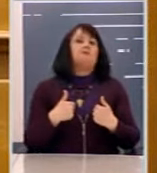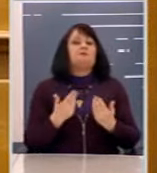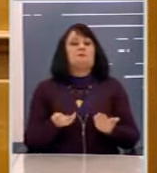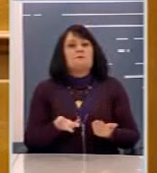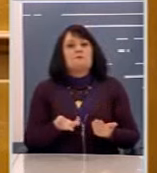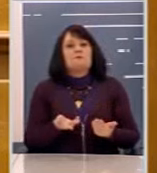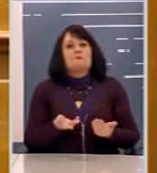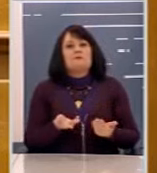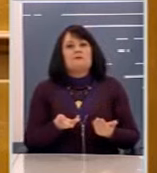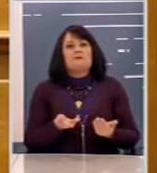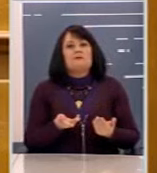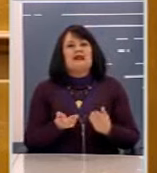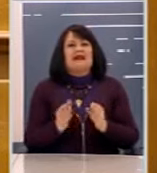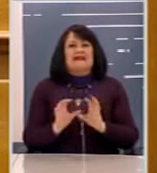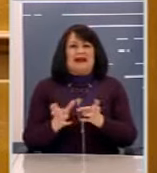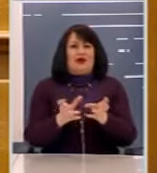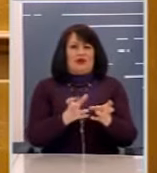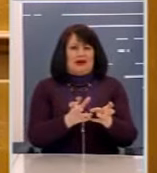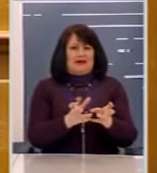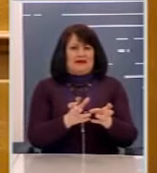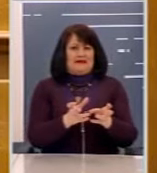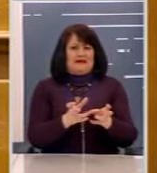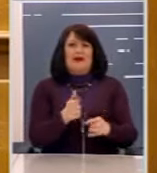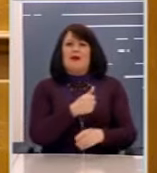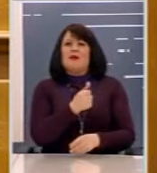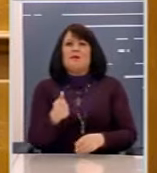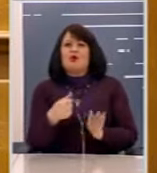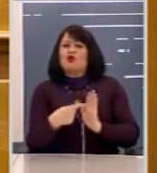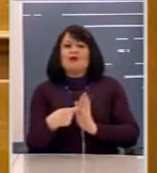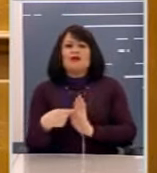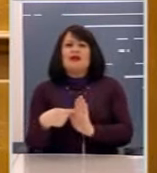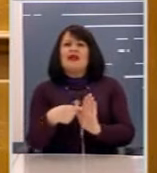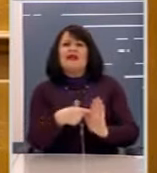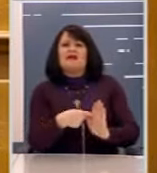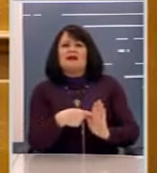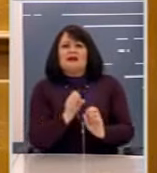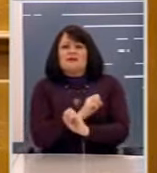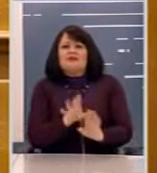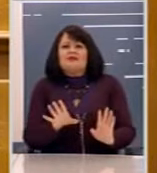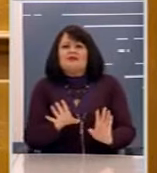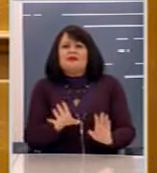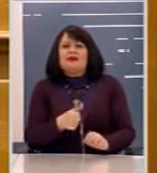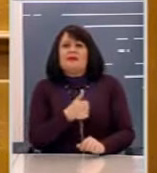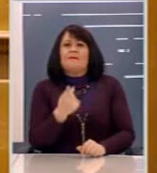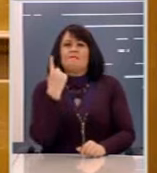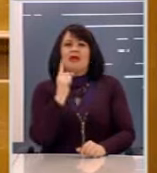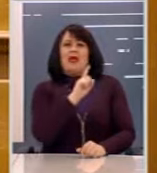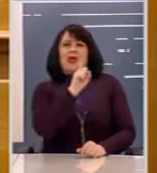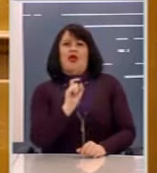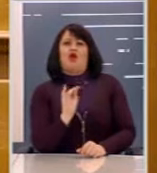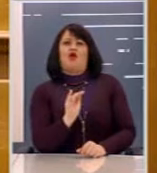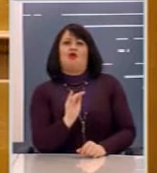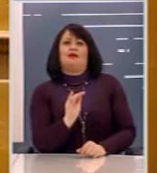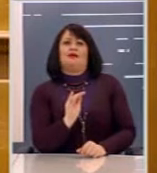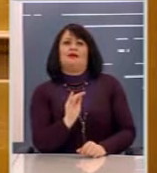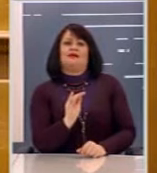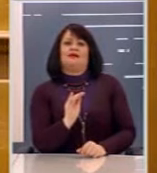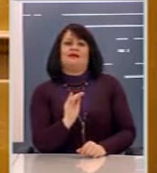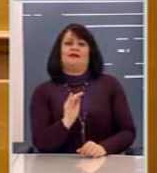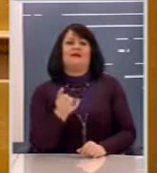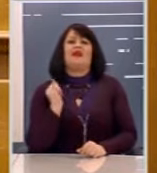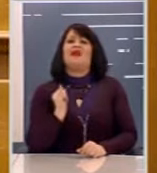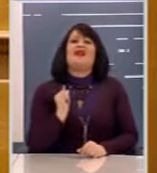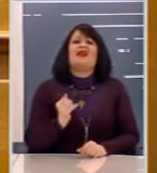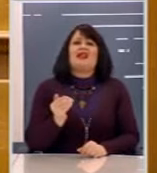τα αντικειμενικά μίντια το μόνο που έδειξαν ήταν μια ερώτηση για την καθυστέρηση